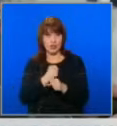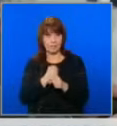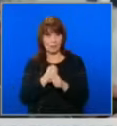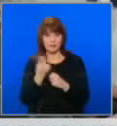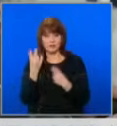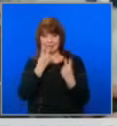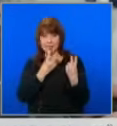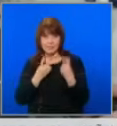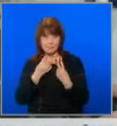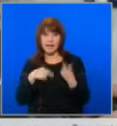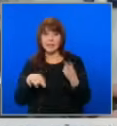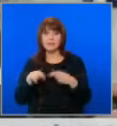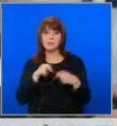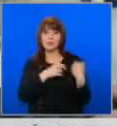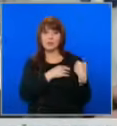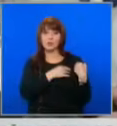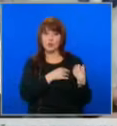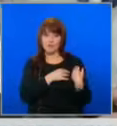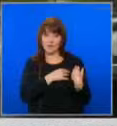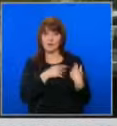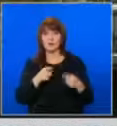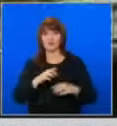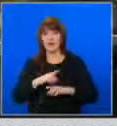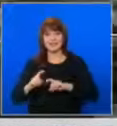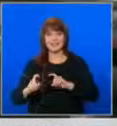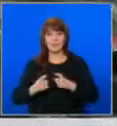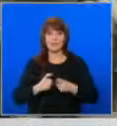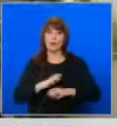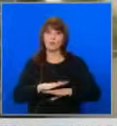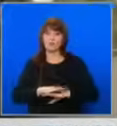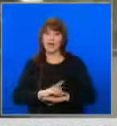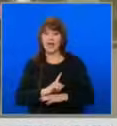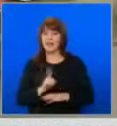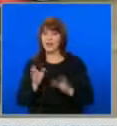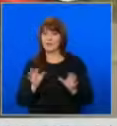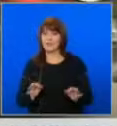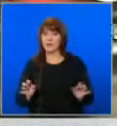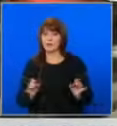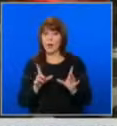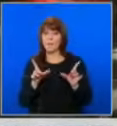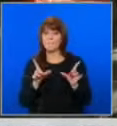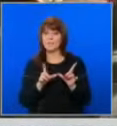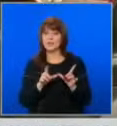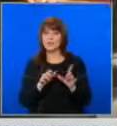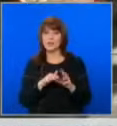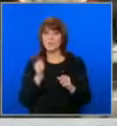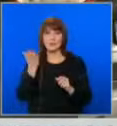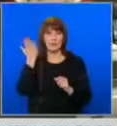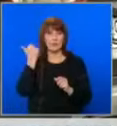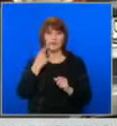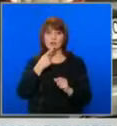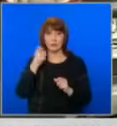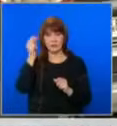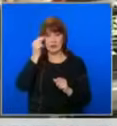да се изясни и да се потърси отговорност за за това скандално поведение според неофициална информация мишен е напуснал страната миналата година и